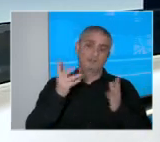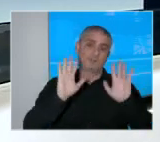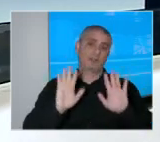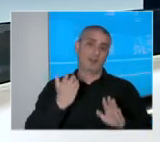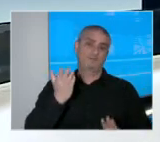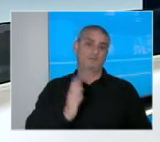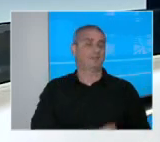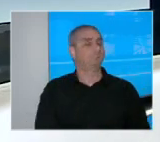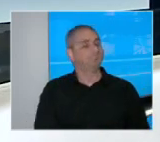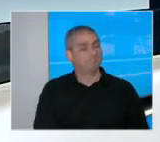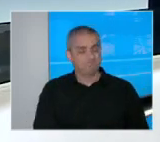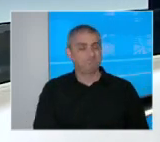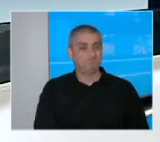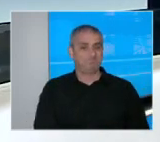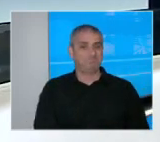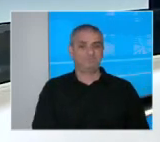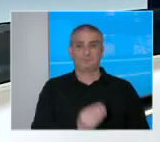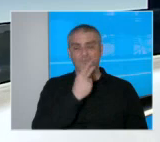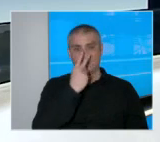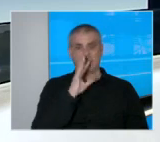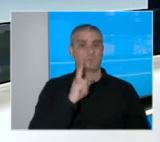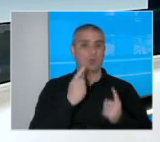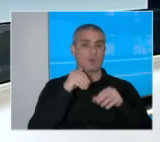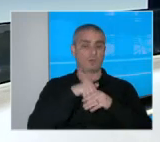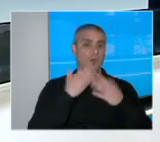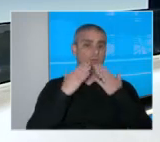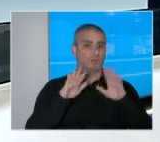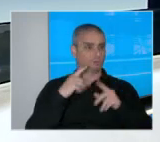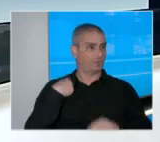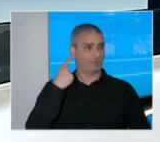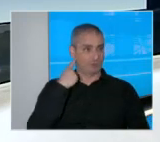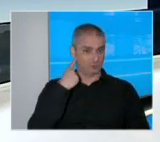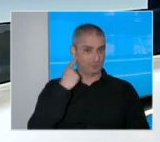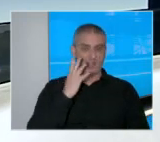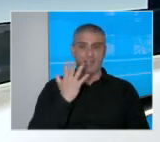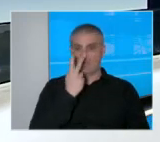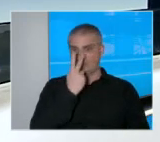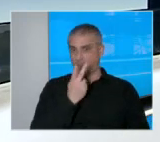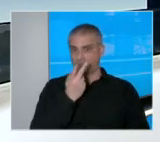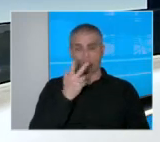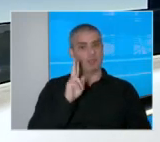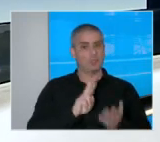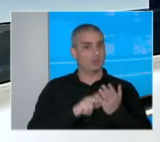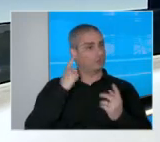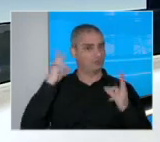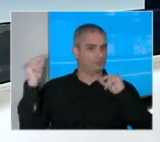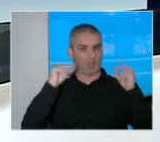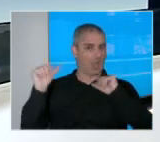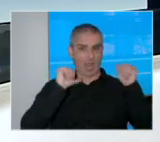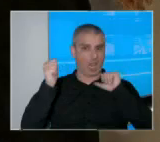הערוץ. כן, יפה. טוב, בוא נדבר על מה שקורה בישיבת הממשלה, אבל בוא נשמע קודם איך היא נראתה, או יותר נכון, נשמעה